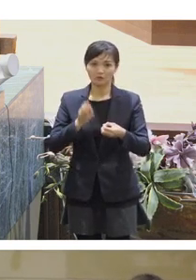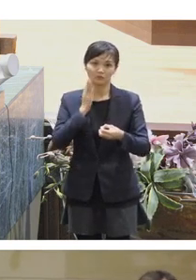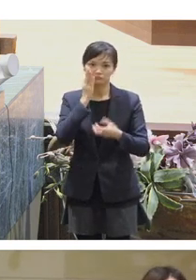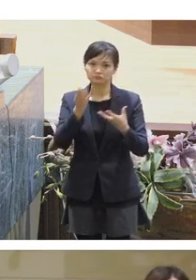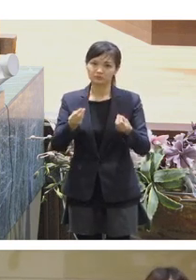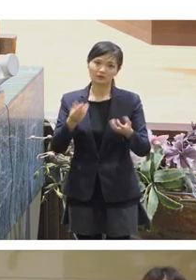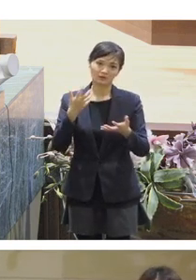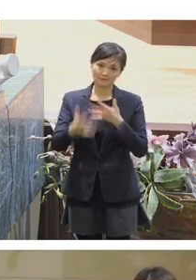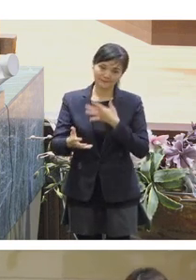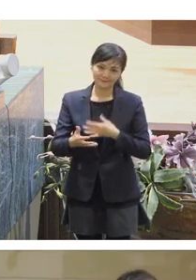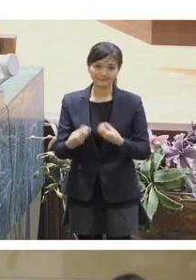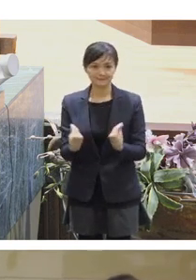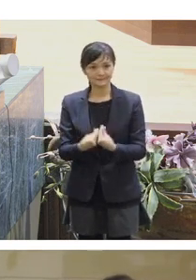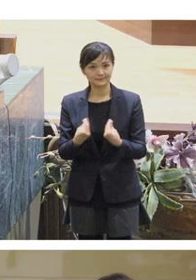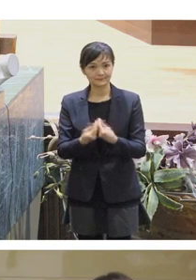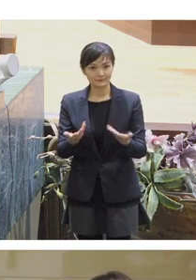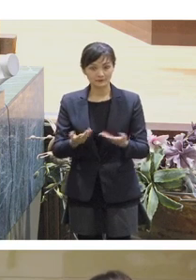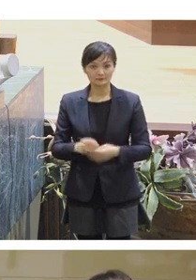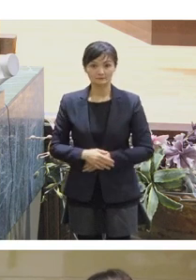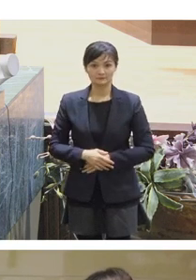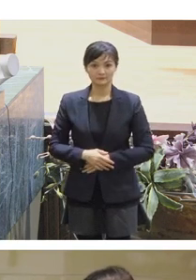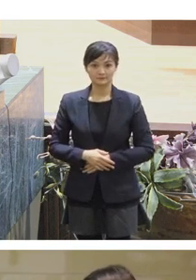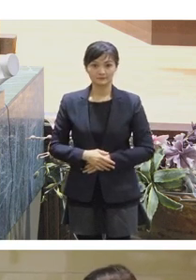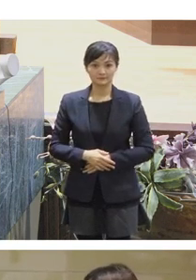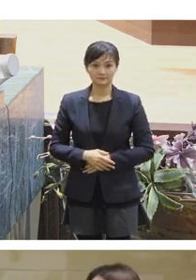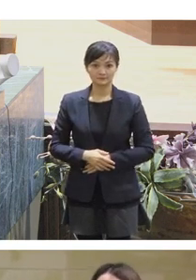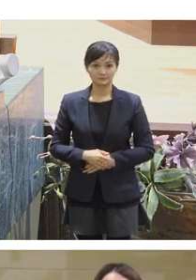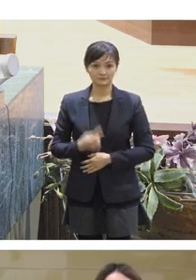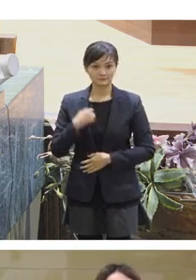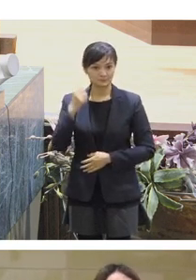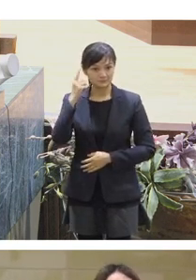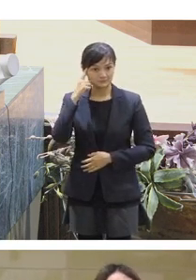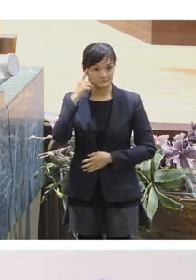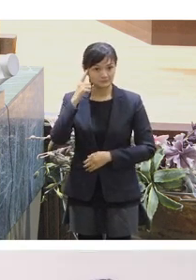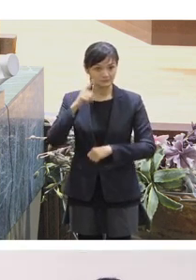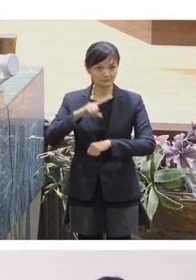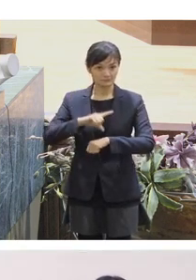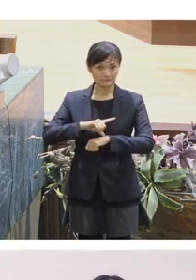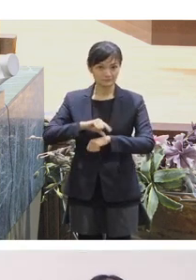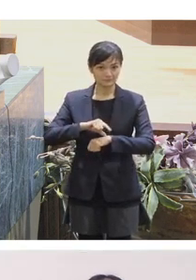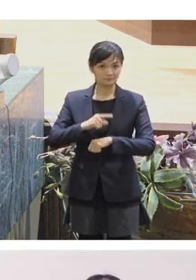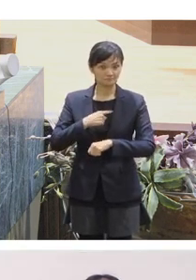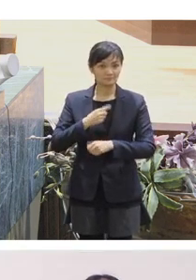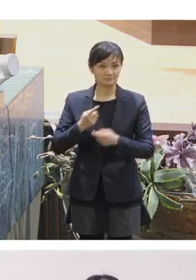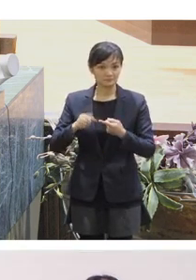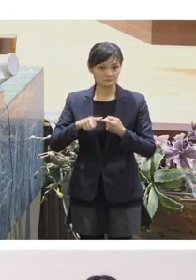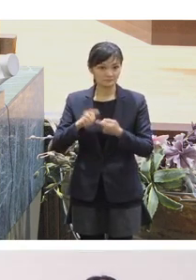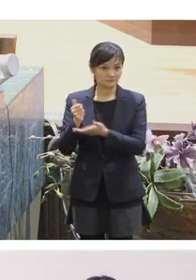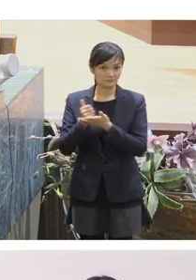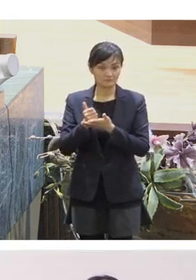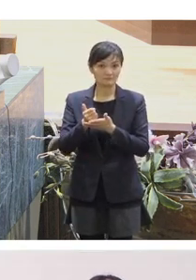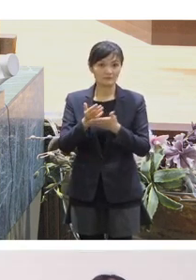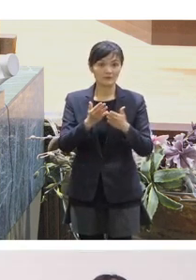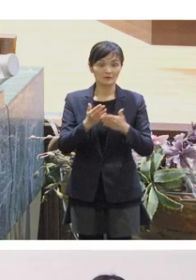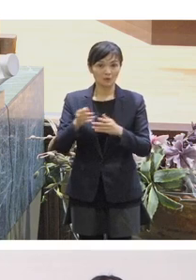法？ 其实我应该时间多一点请社会部门跟学界的朋友发言，所以我尽量